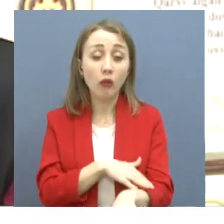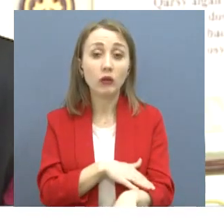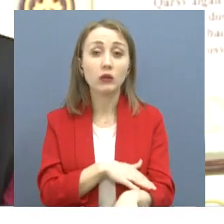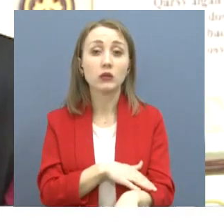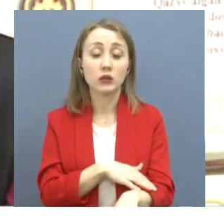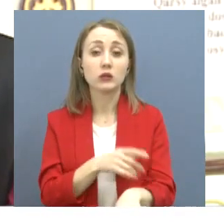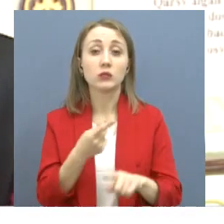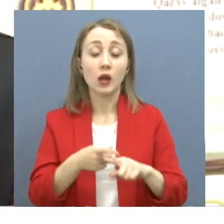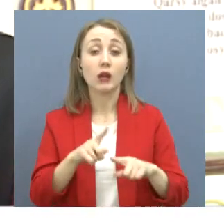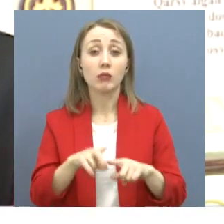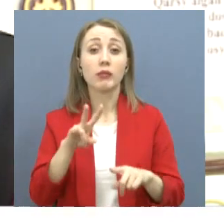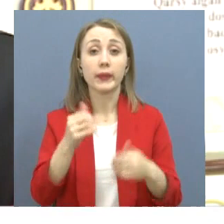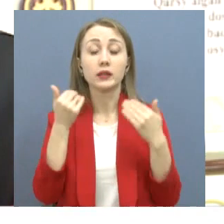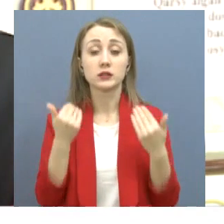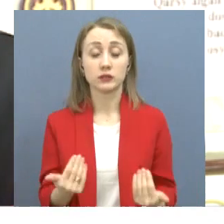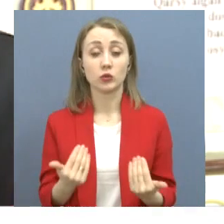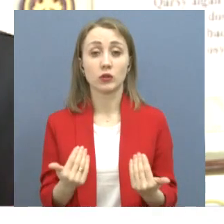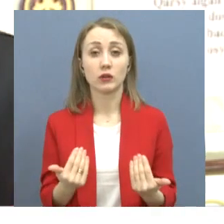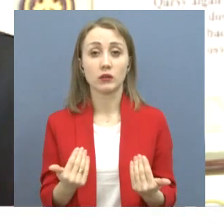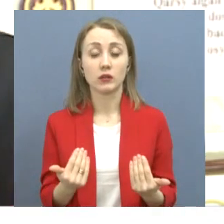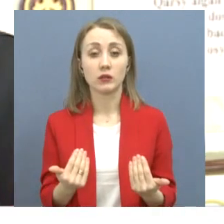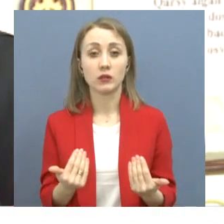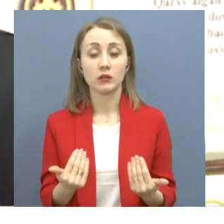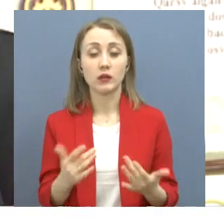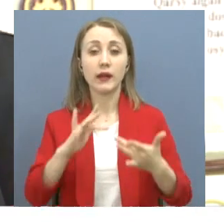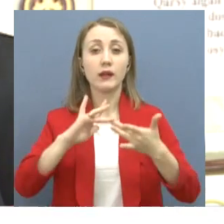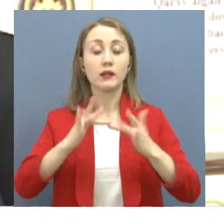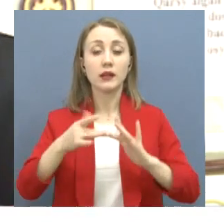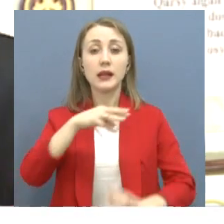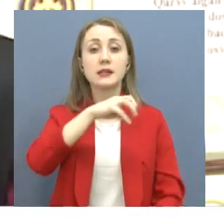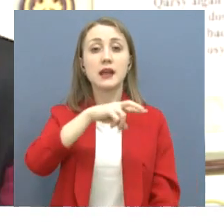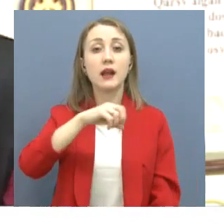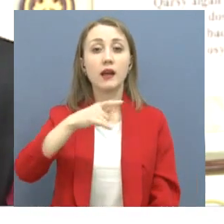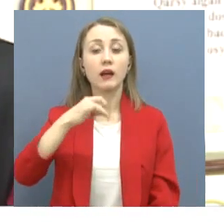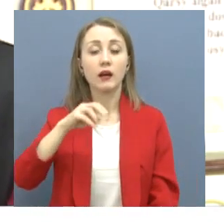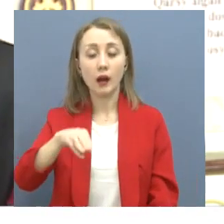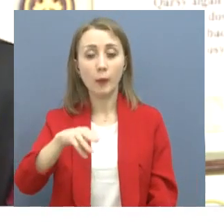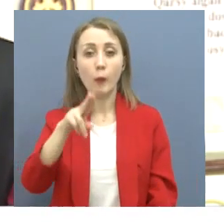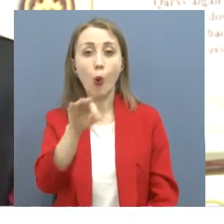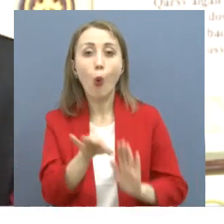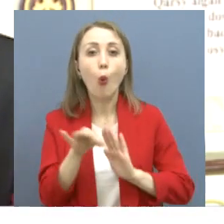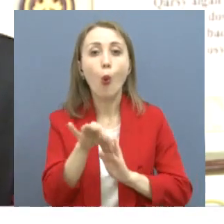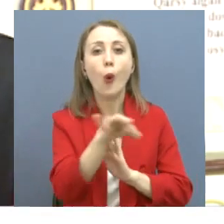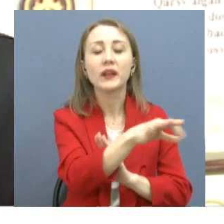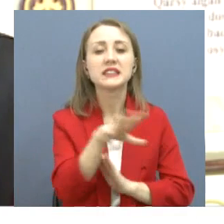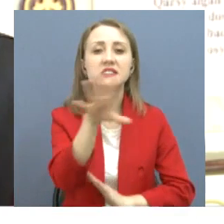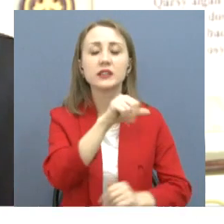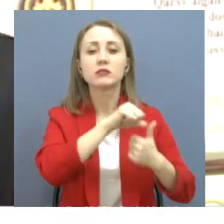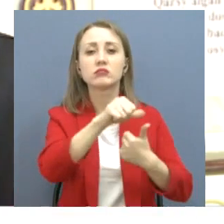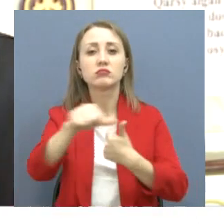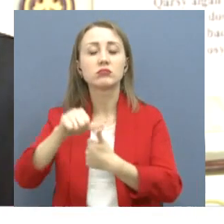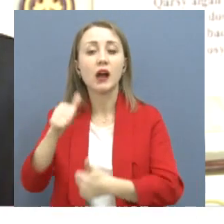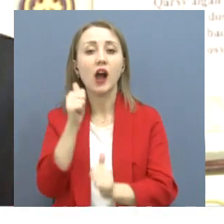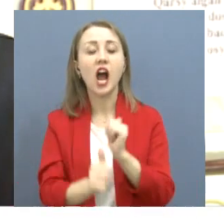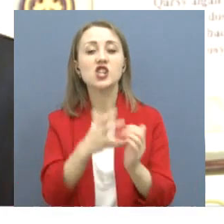заявку, на сегодня Telegram разбил по областям, и